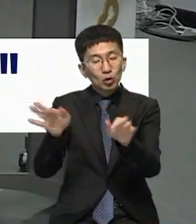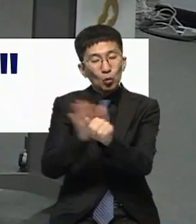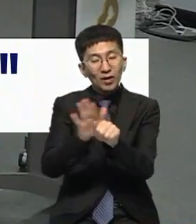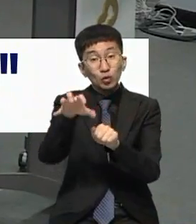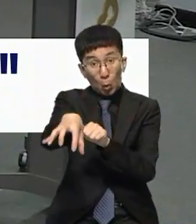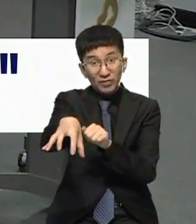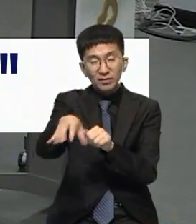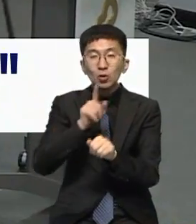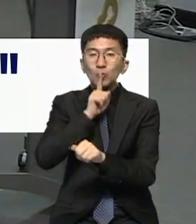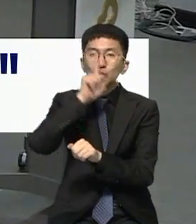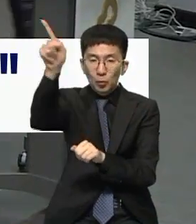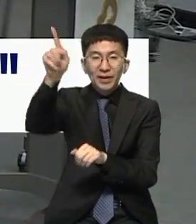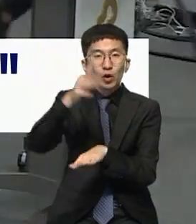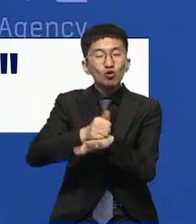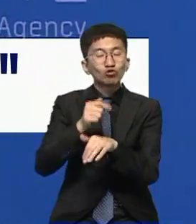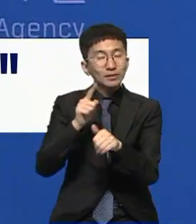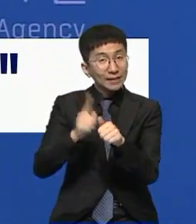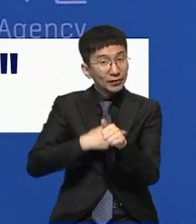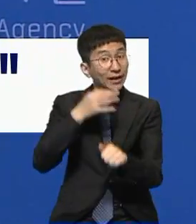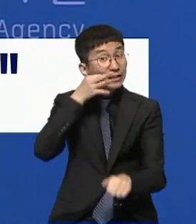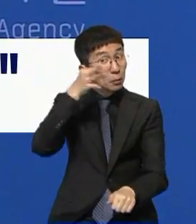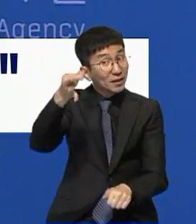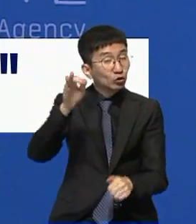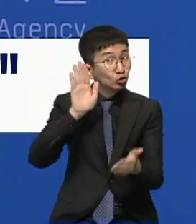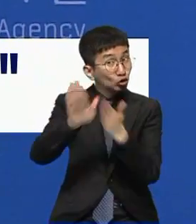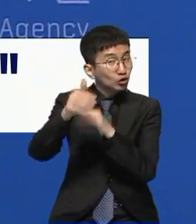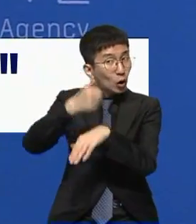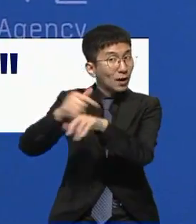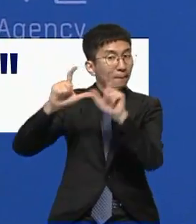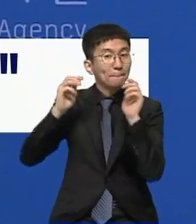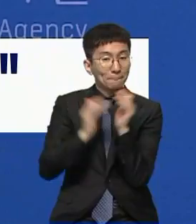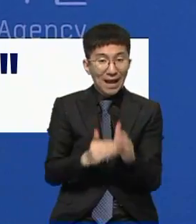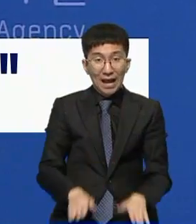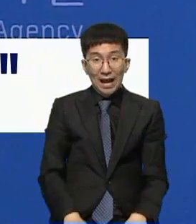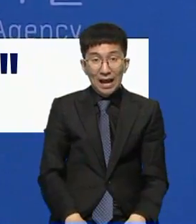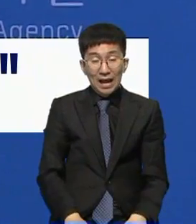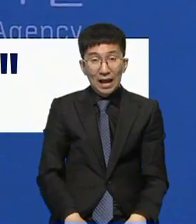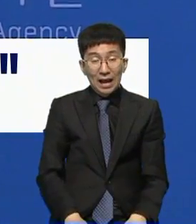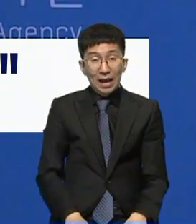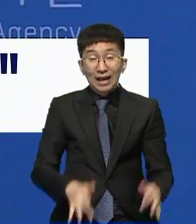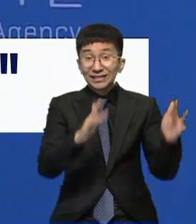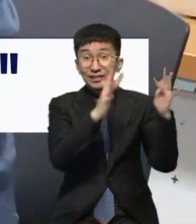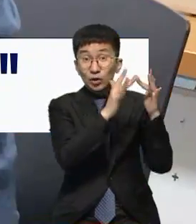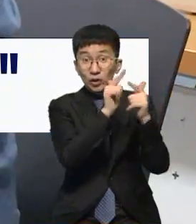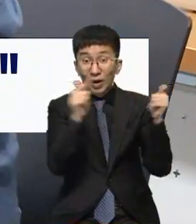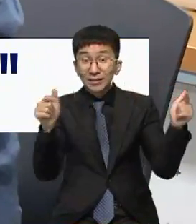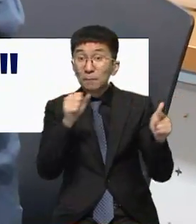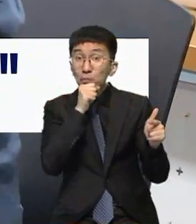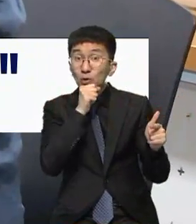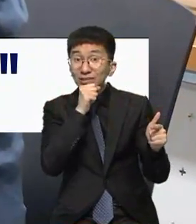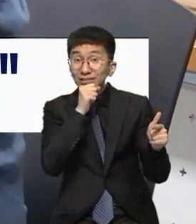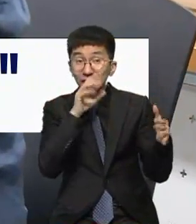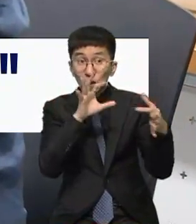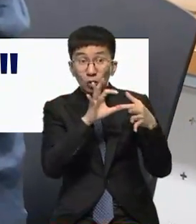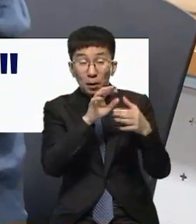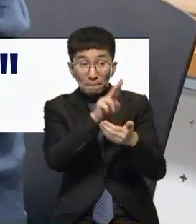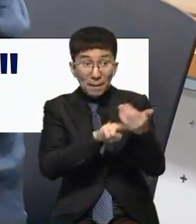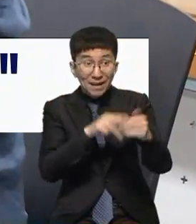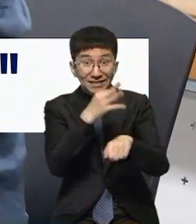10달 만에 결론이 나왔습니다. 쇼핑몰처럼 포인트 거래를 연결한 업체들도 검증을 안 한 책임이